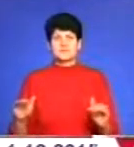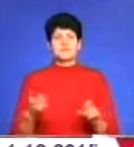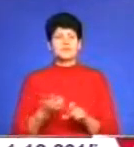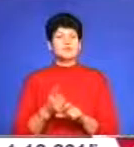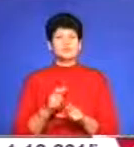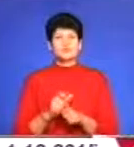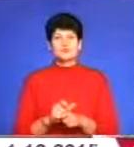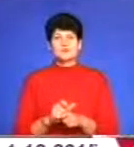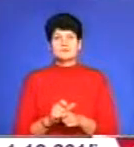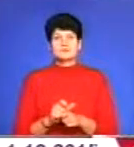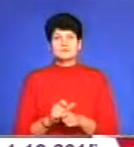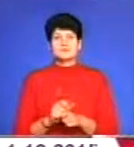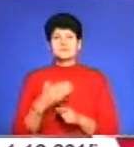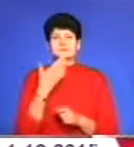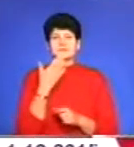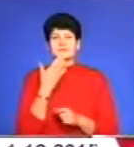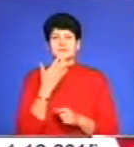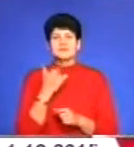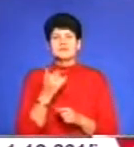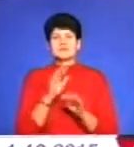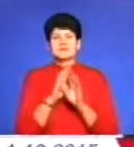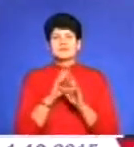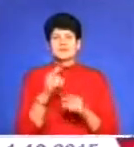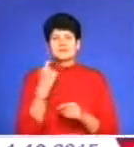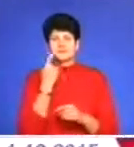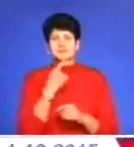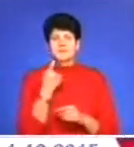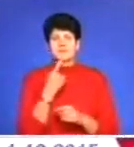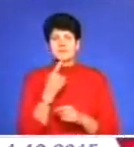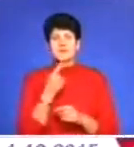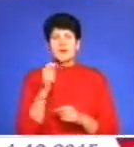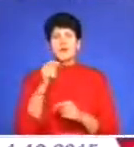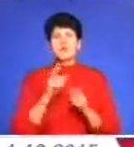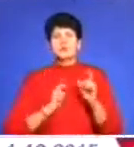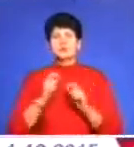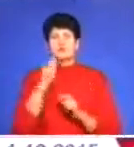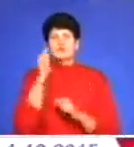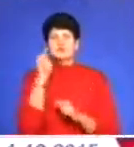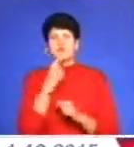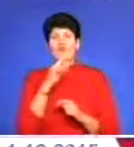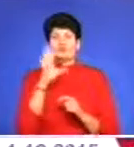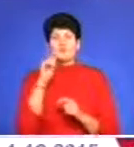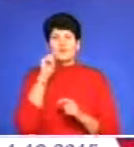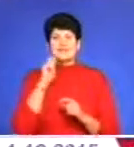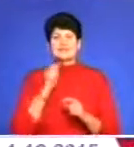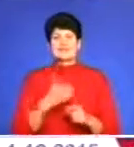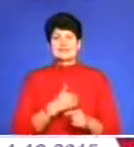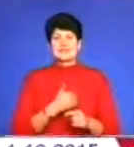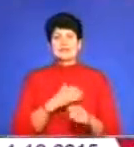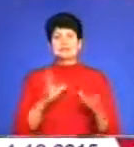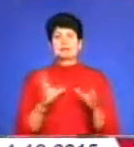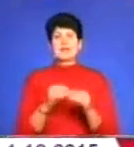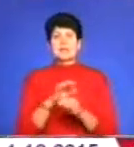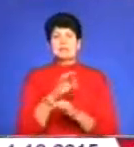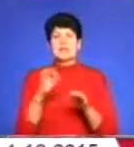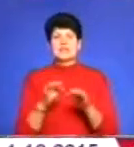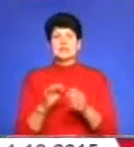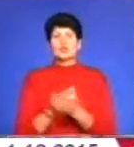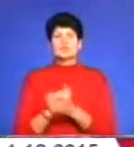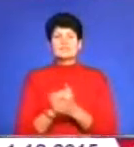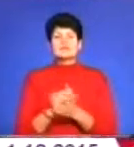дуже мелодичний язик. Курси української мови – всеукраїнська ініціатива, спільний проект Товариства